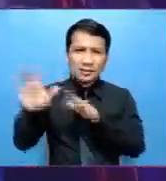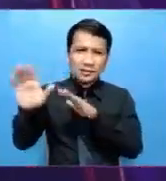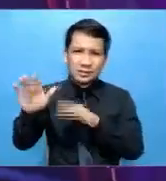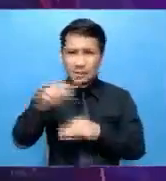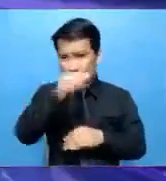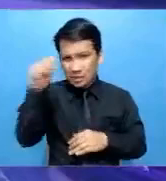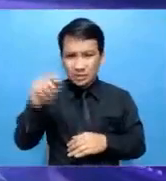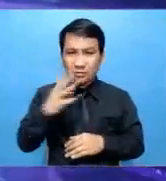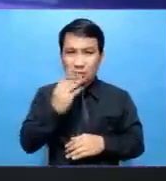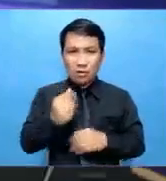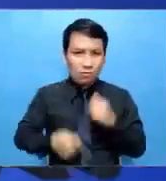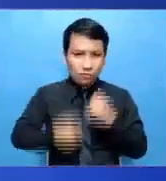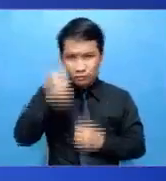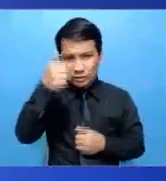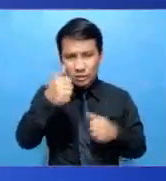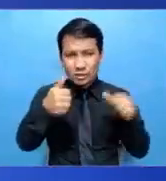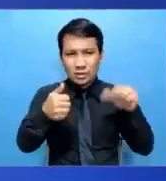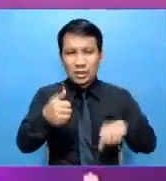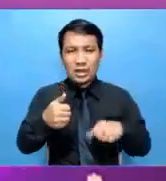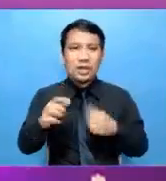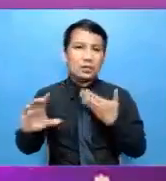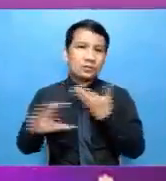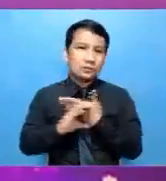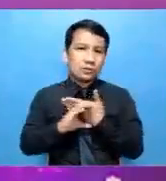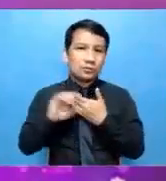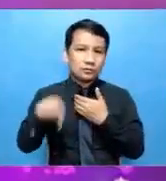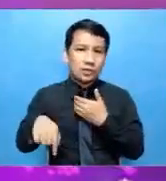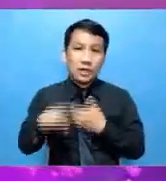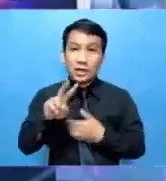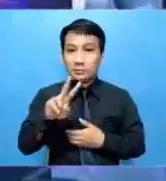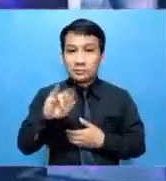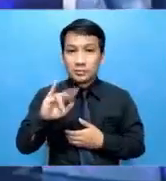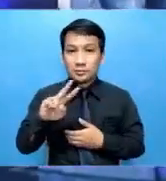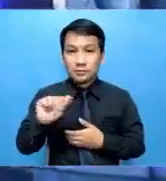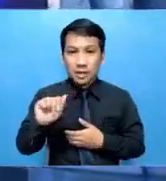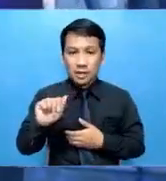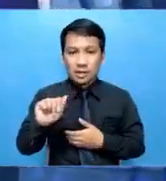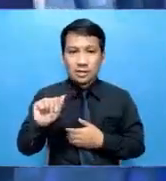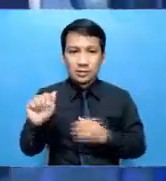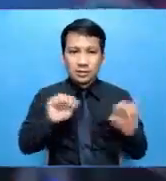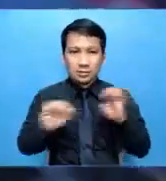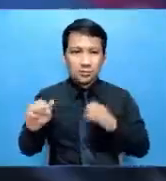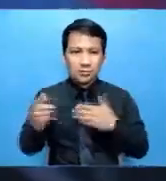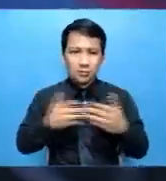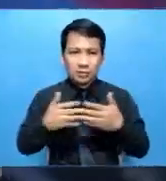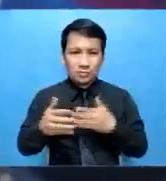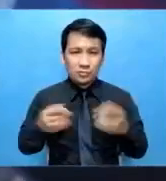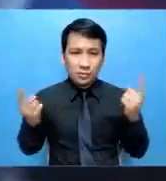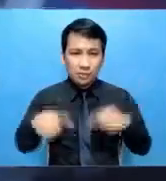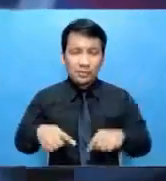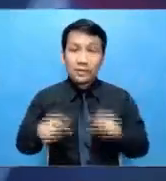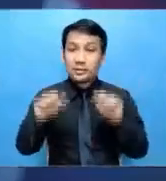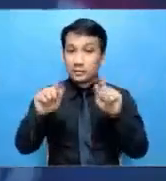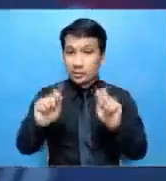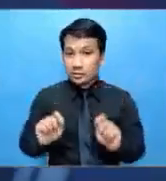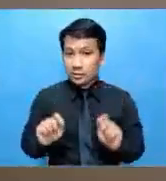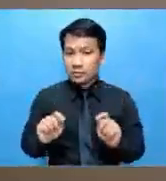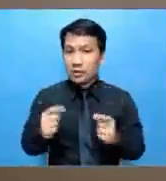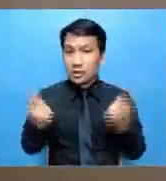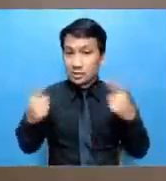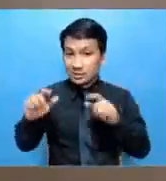win or lose, contract artist na sila ng Viva Entertainment. Whatever happens po sa Sabado, kung ano man po yung